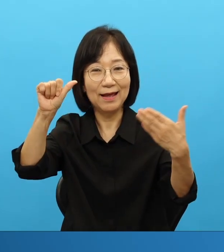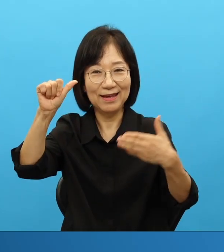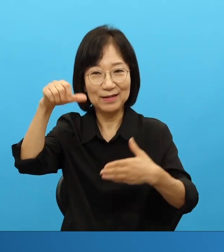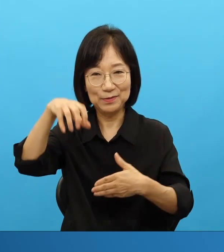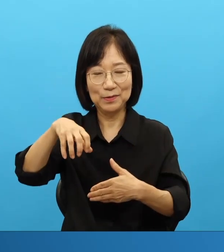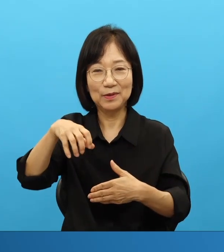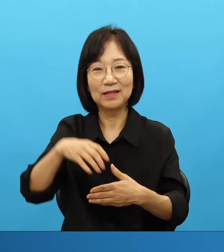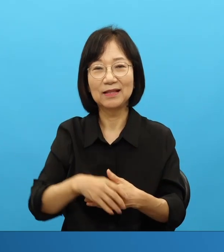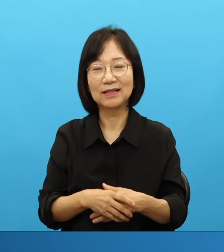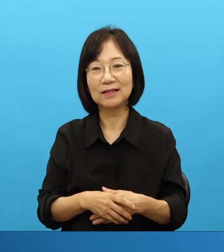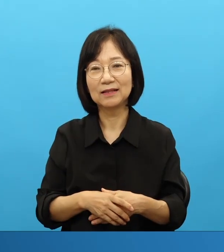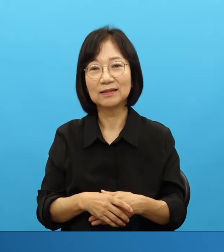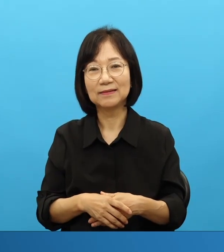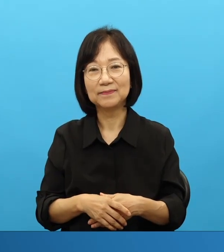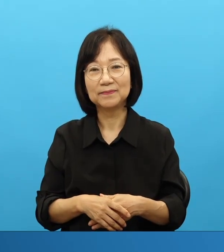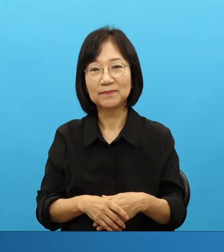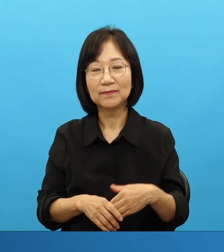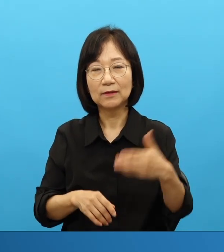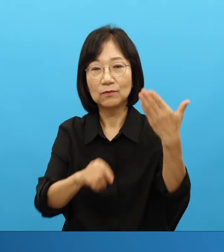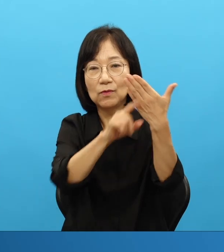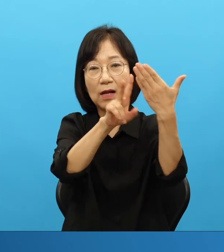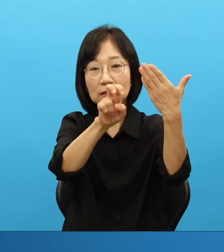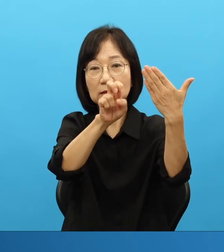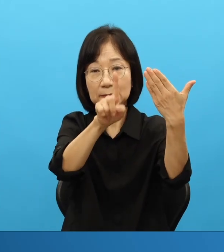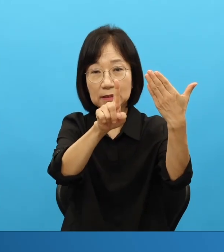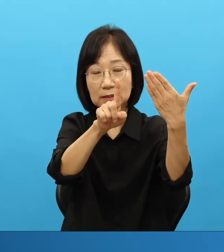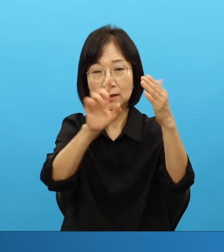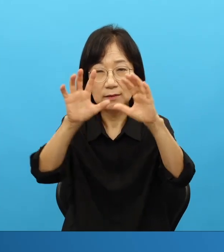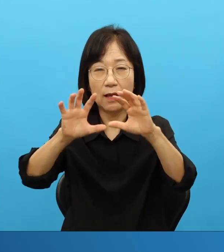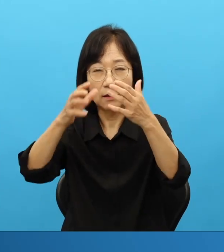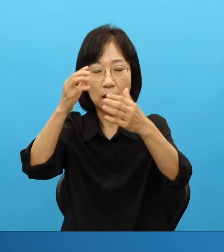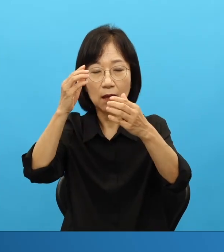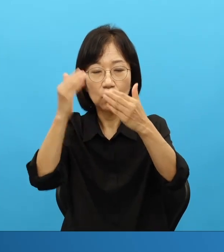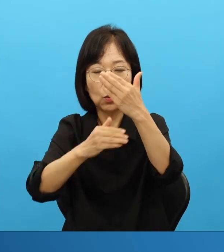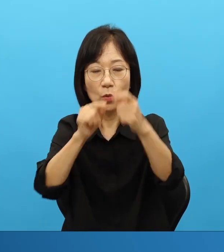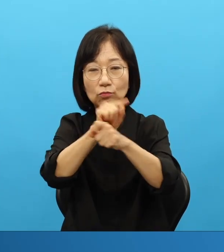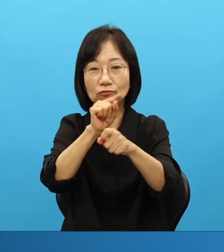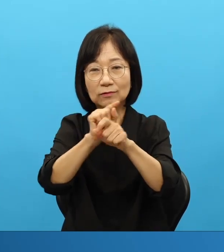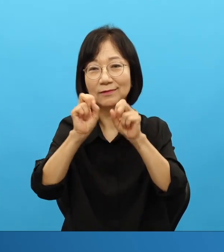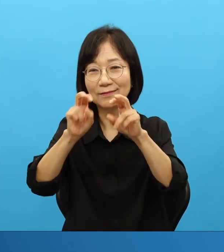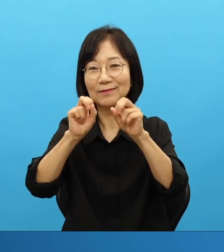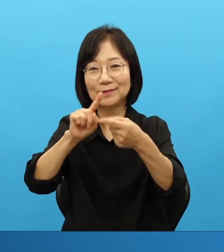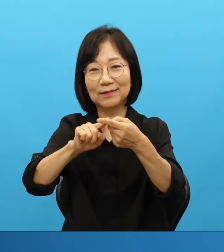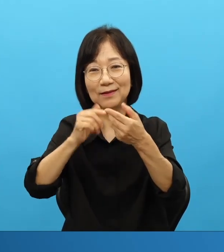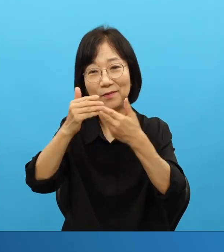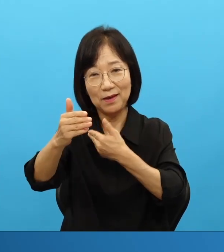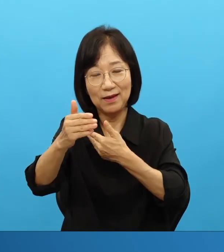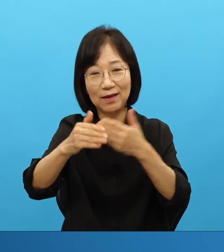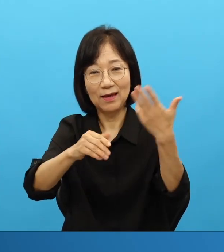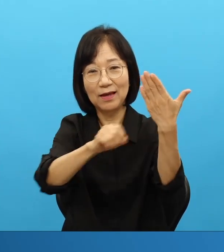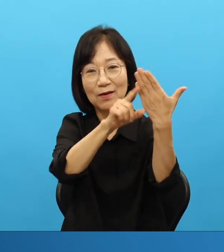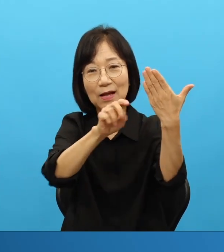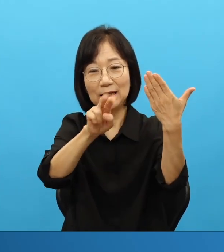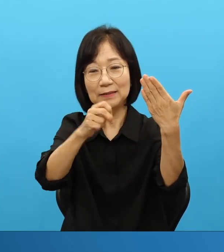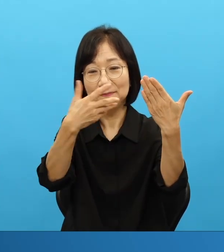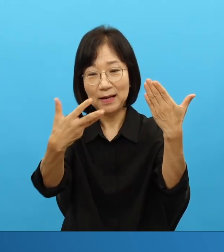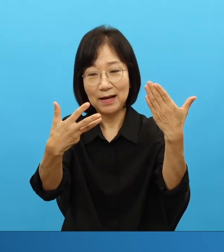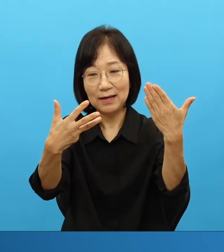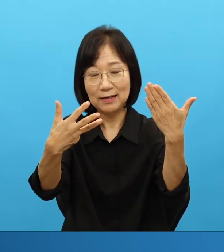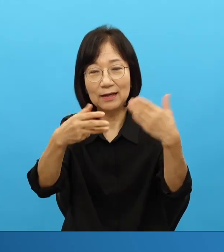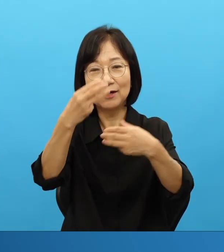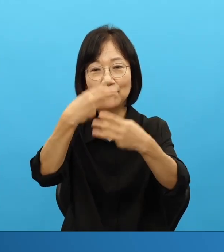진행됩니다. 이후 21일 토요 핵심은 세계 공무원 선교 대회로 28일은 렘넌트 데이로 예배를